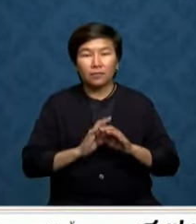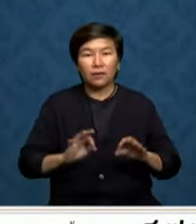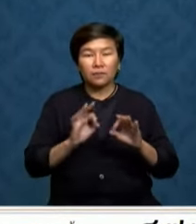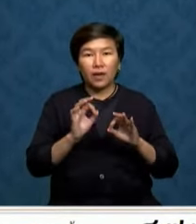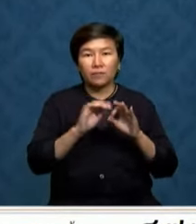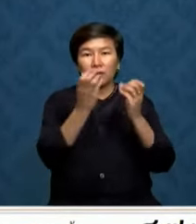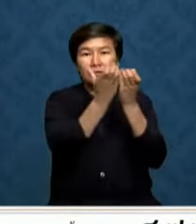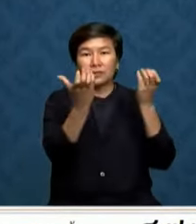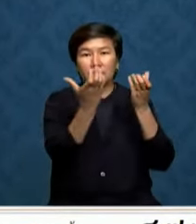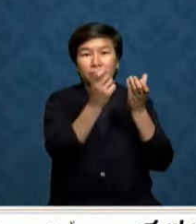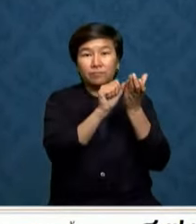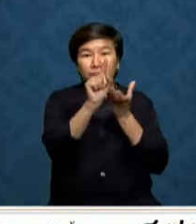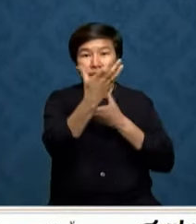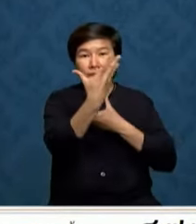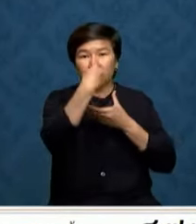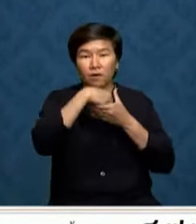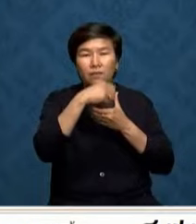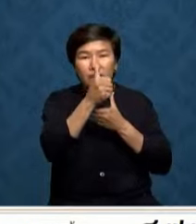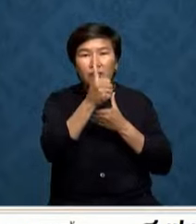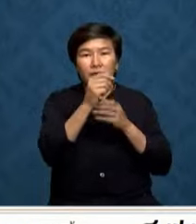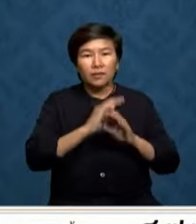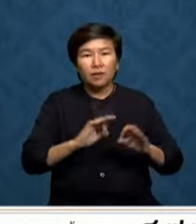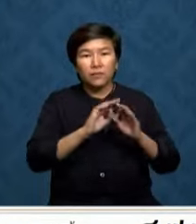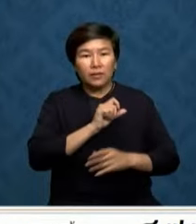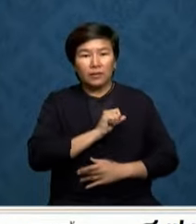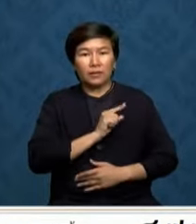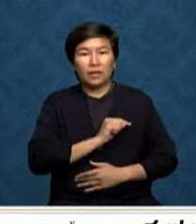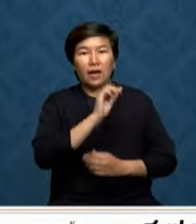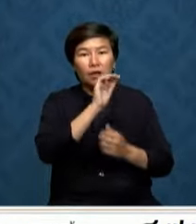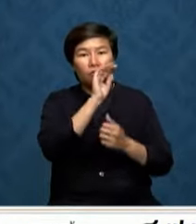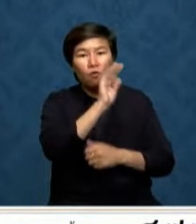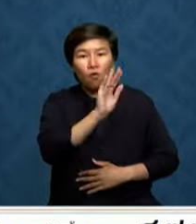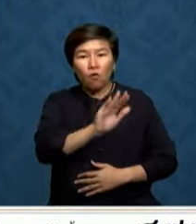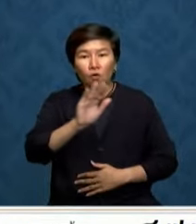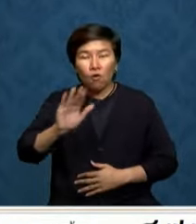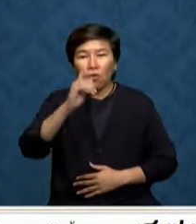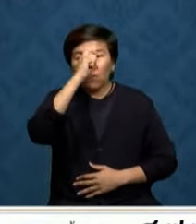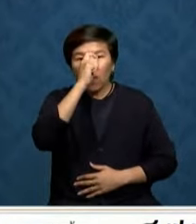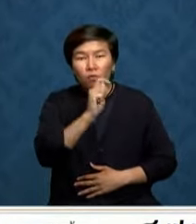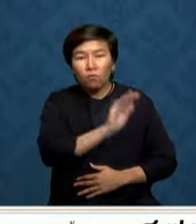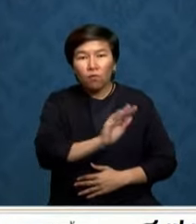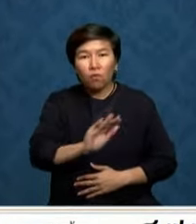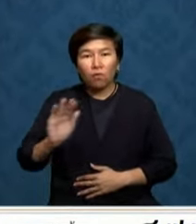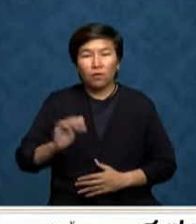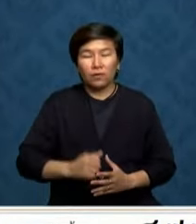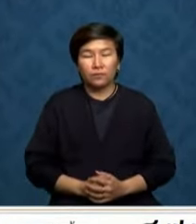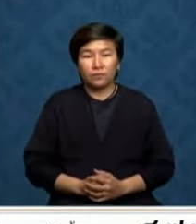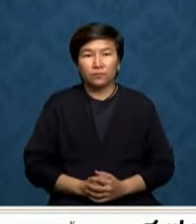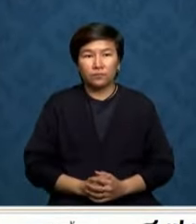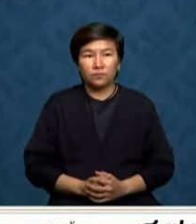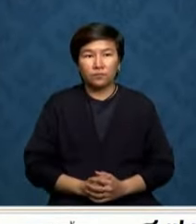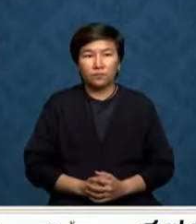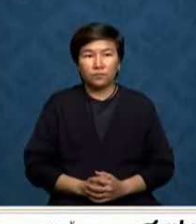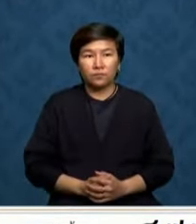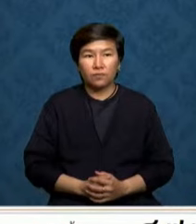ดีในการเป็นกรอบในการปฏิบัติของแต่ละศาสนาแต่ละศาสนิกฉะนั้นผมเห็นด้วยกับท่านสมาชิก